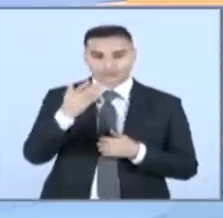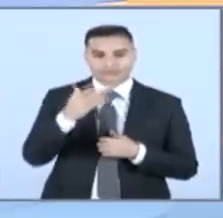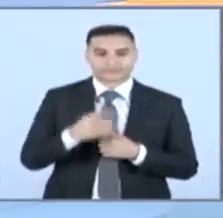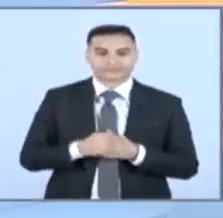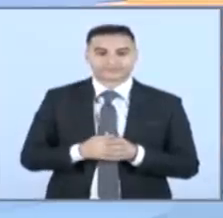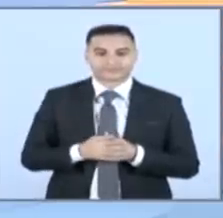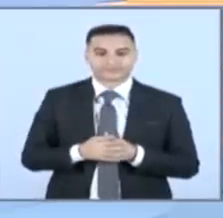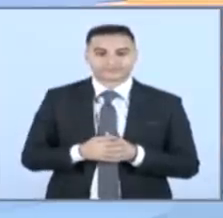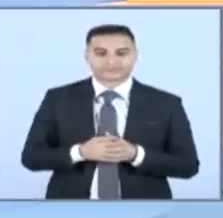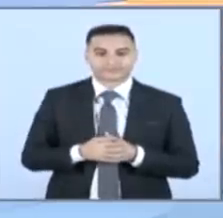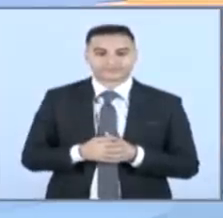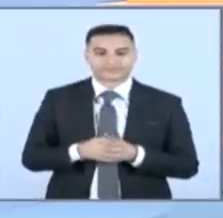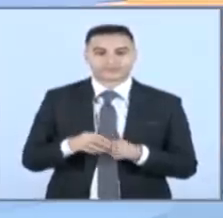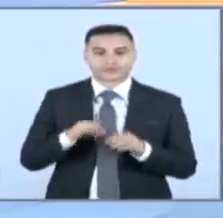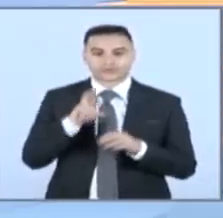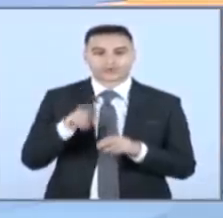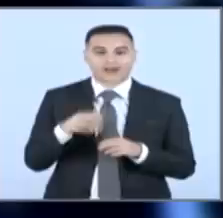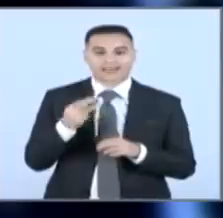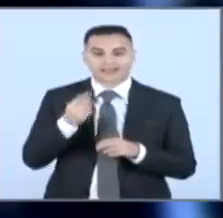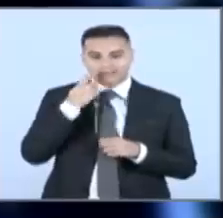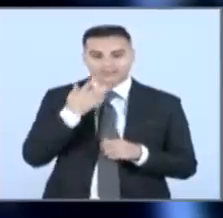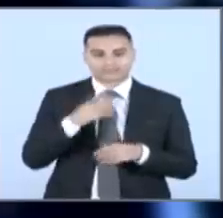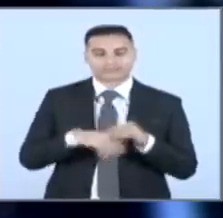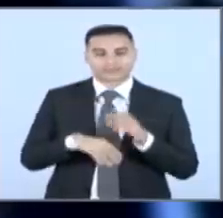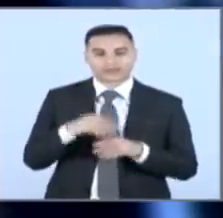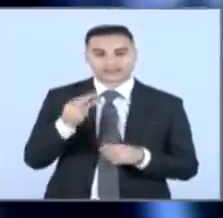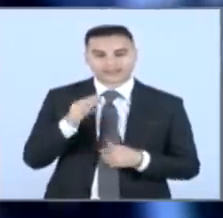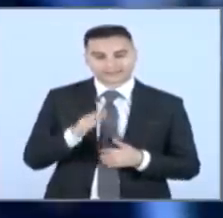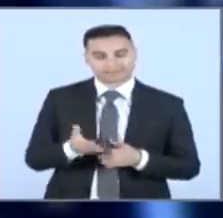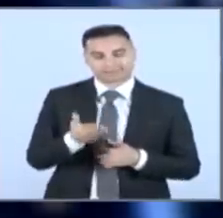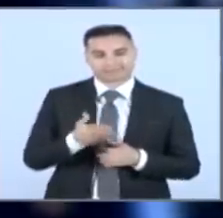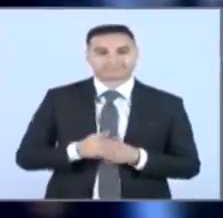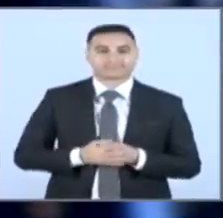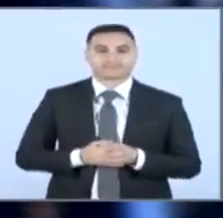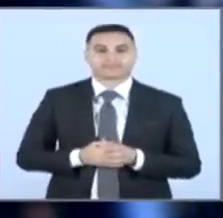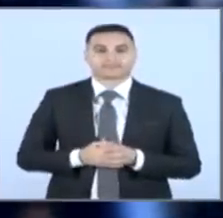فنون، سؤال ب 30 نقطة طبعا.